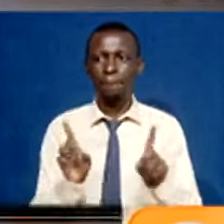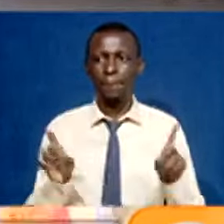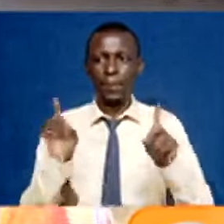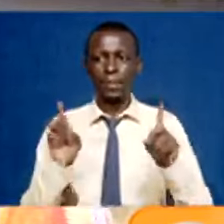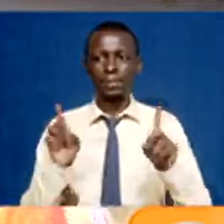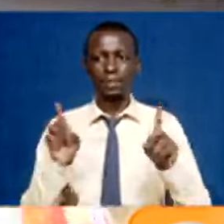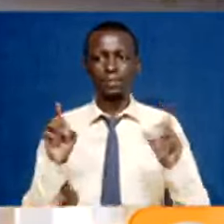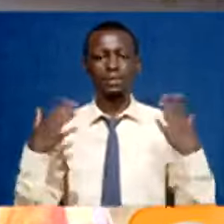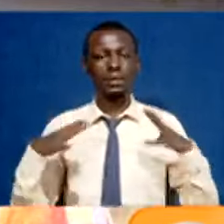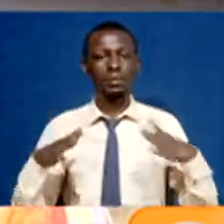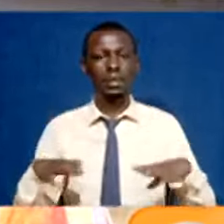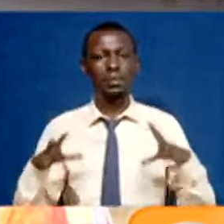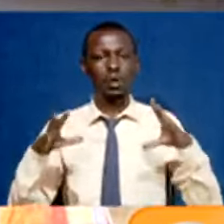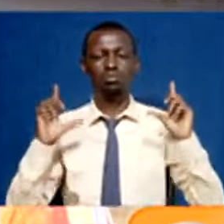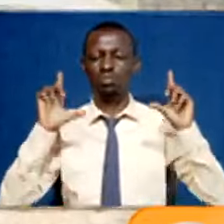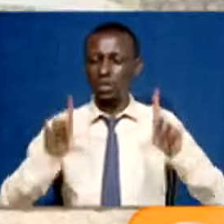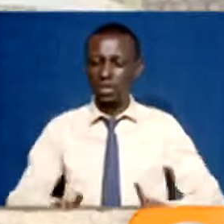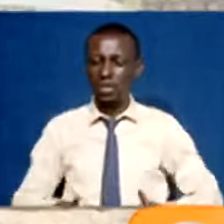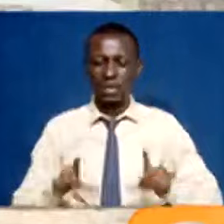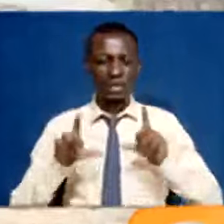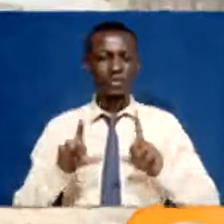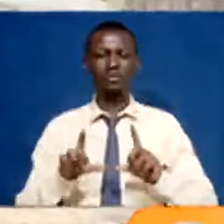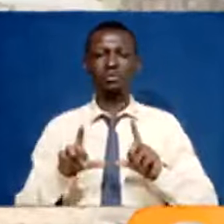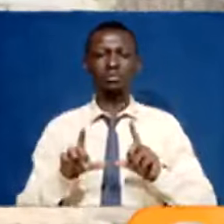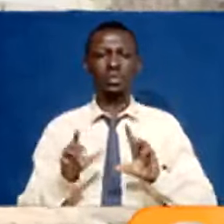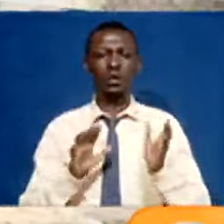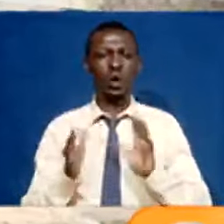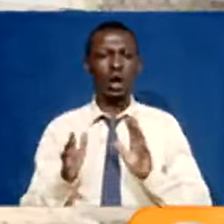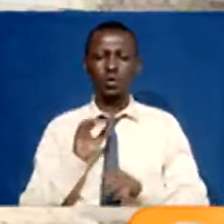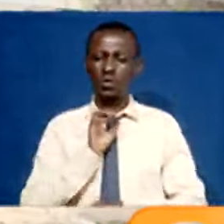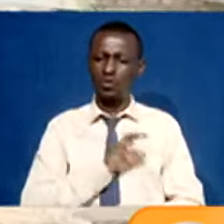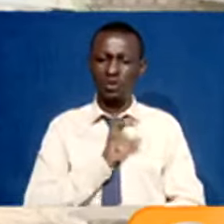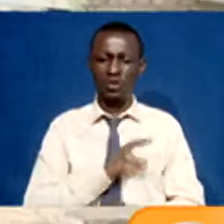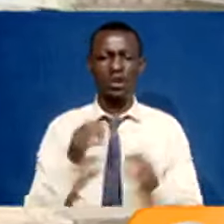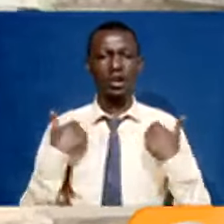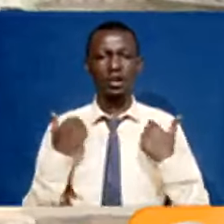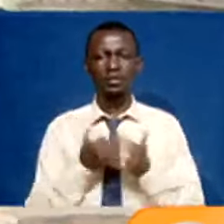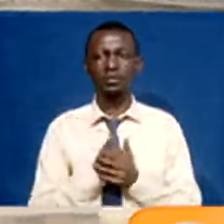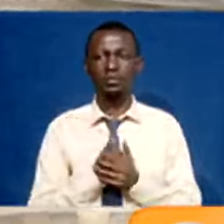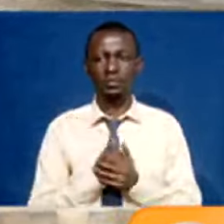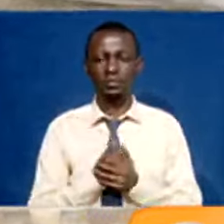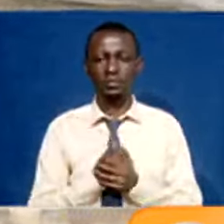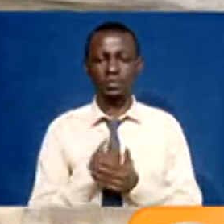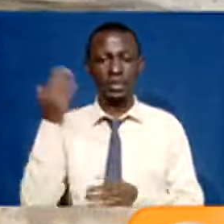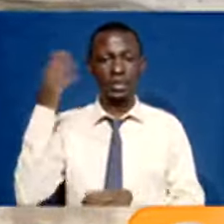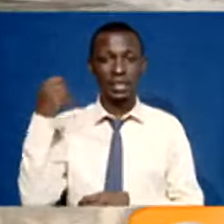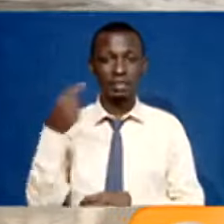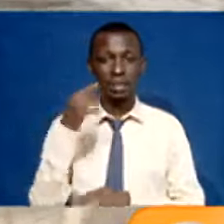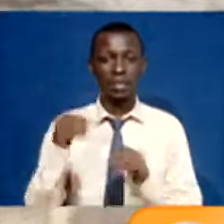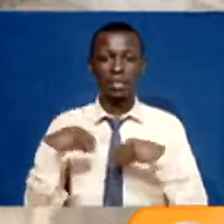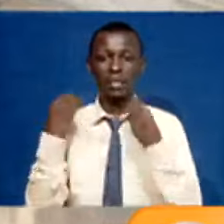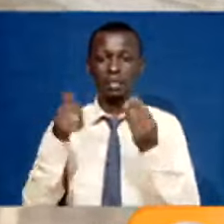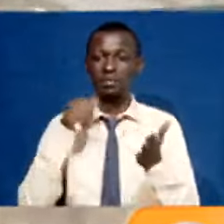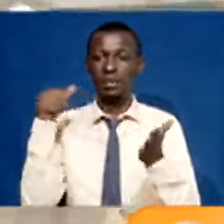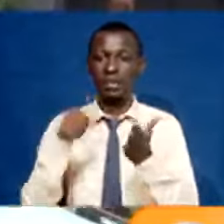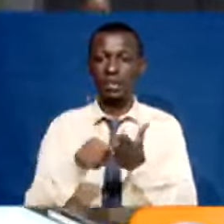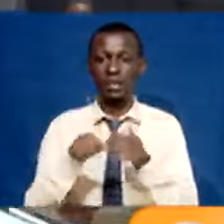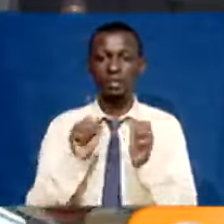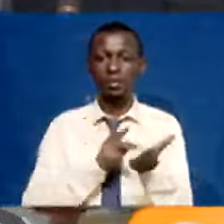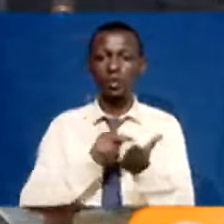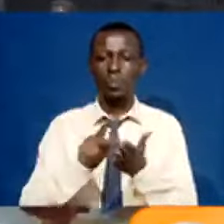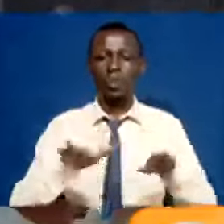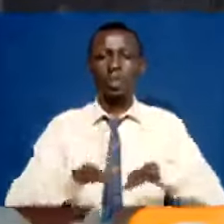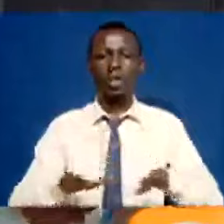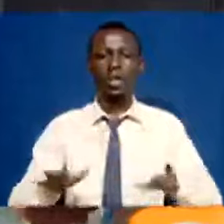watu wanaishi kwa uoga. Mwezi uliopita wakazi hao walipewa barua ili kuanza kununua ardhi wanaokalia.